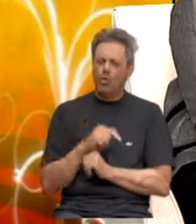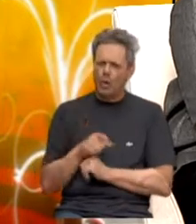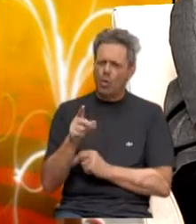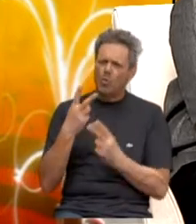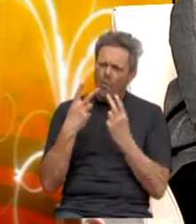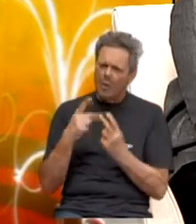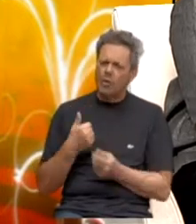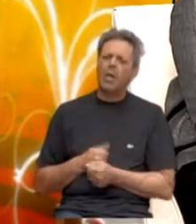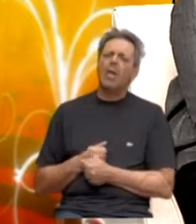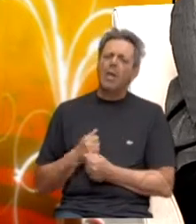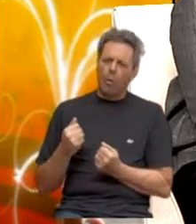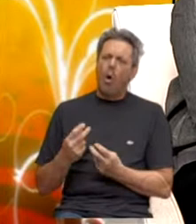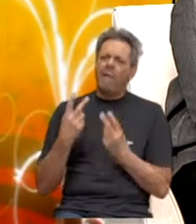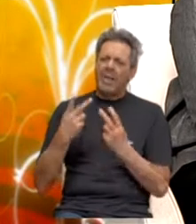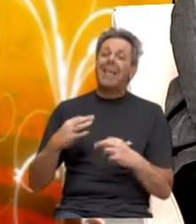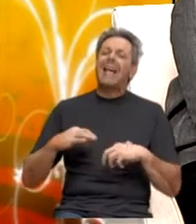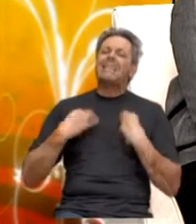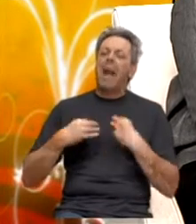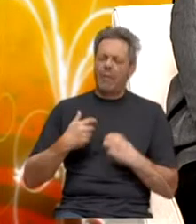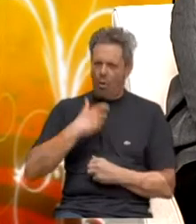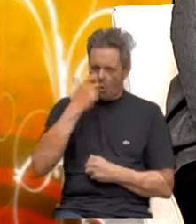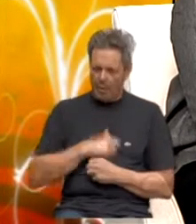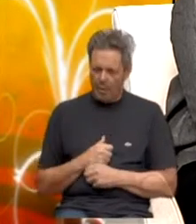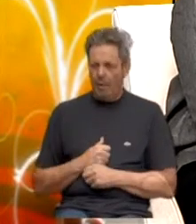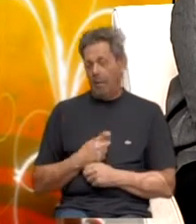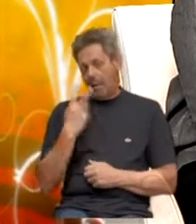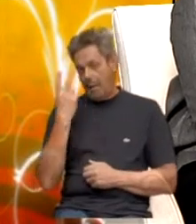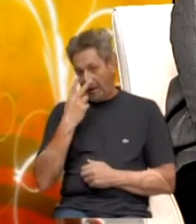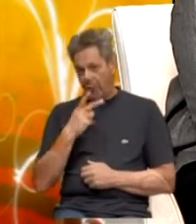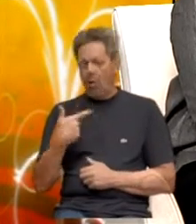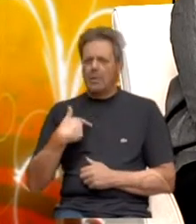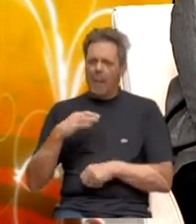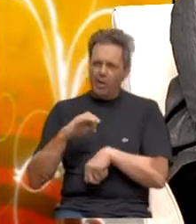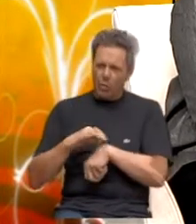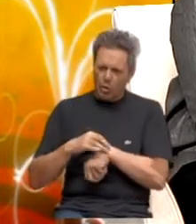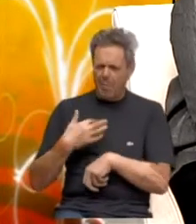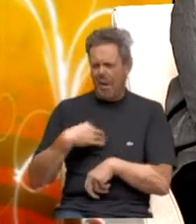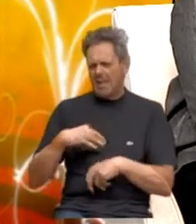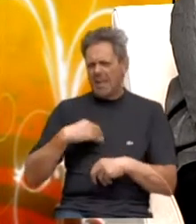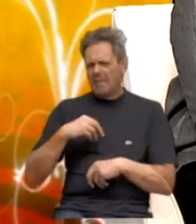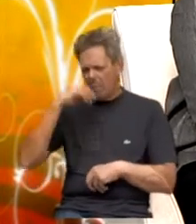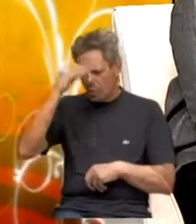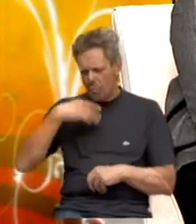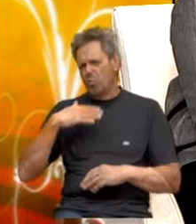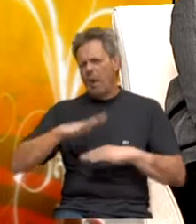vrijednosti koje vrijede za zdrave osobe. Dakako da se našim liječnicima, zdravstvenim stručnjacima su na raspolaganju posebne